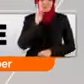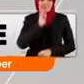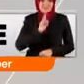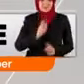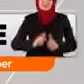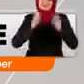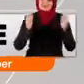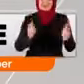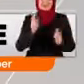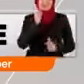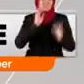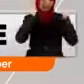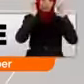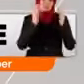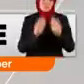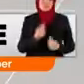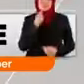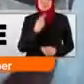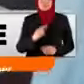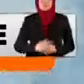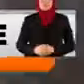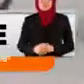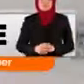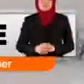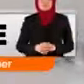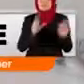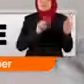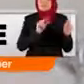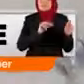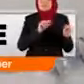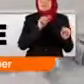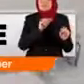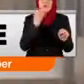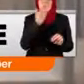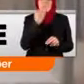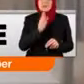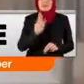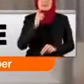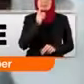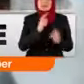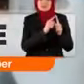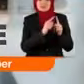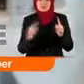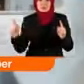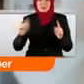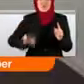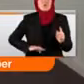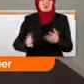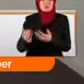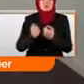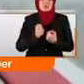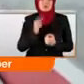tür bu için yatılı okul yedi yaşından itibaren öğrenci kabul ediyor İngilizce